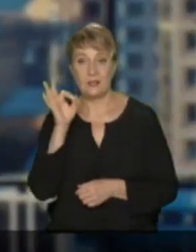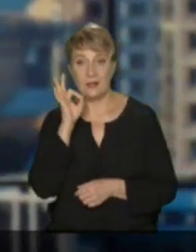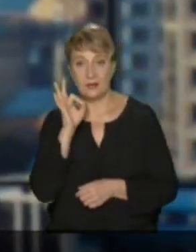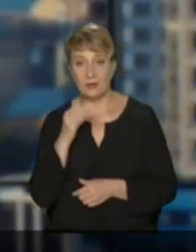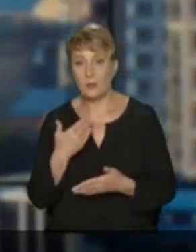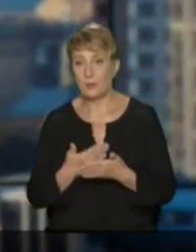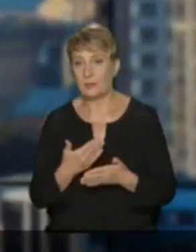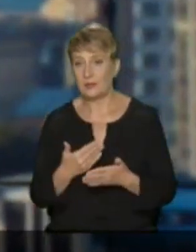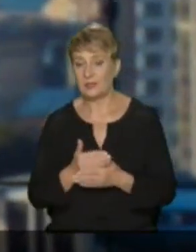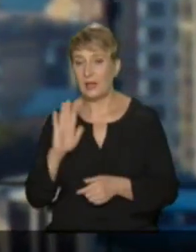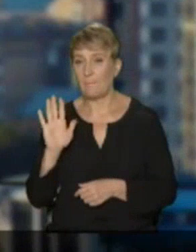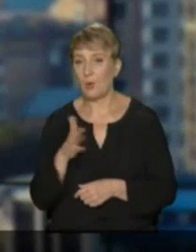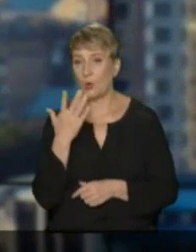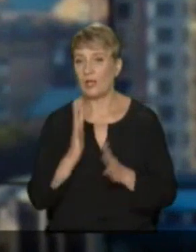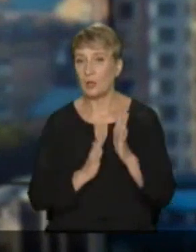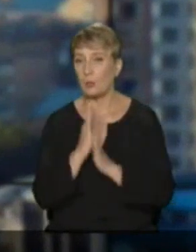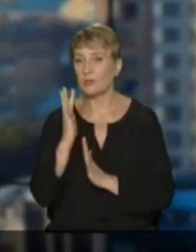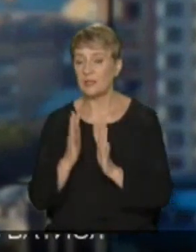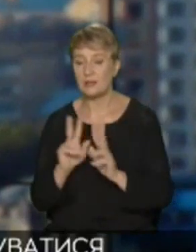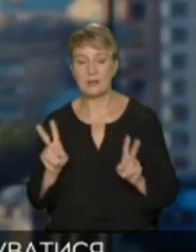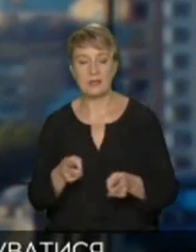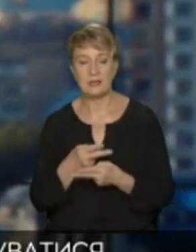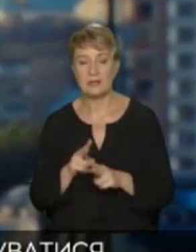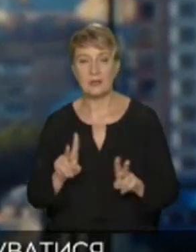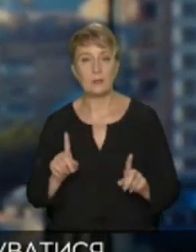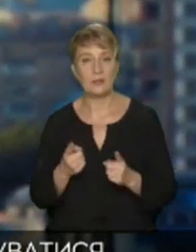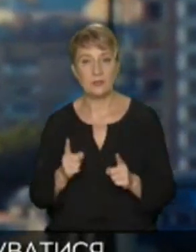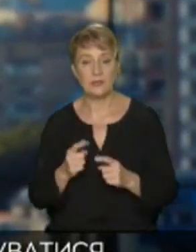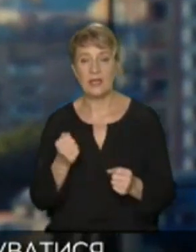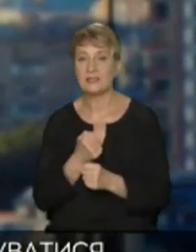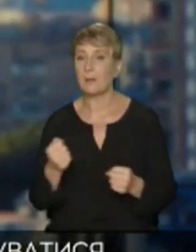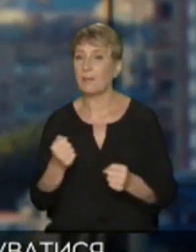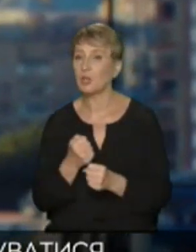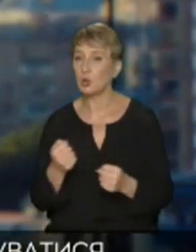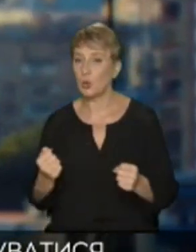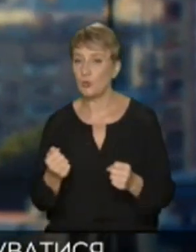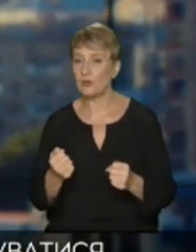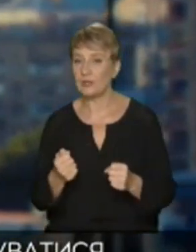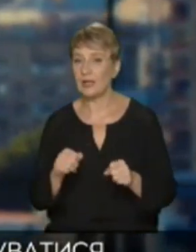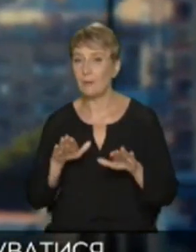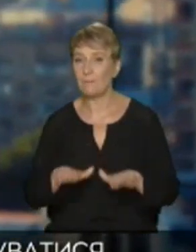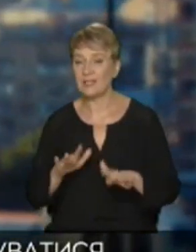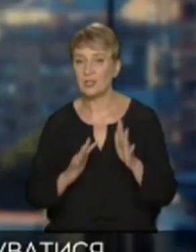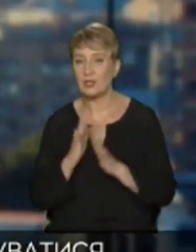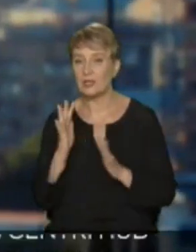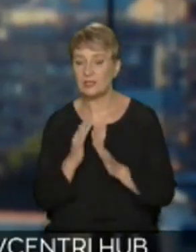принципі, погуляти по лісам не варто. А не варто чого? Тому що ліси заміновані. І в лісі знаходитися небезпечно, як мінімум.